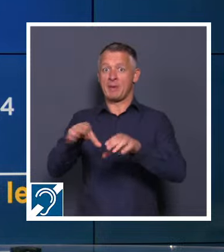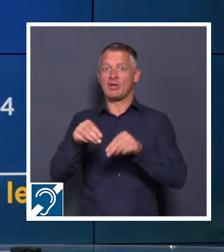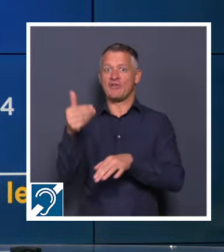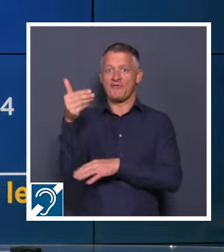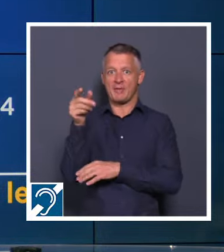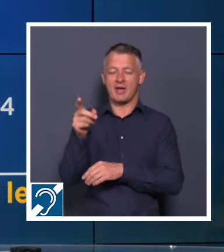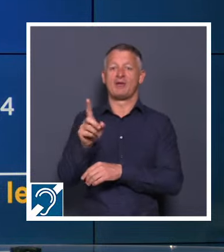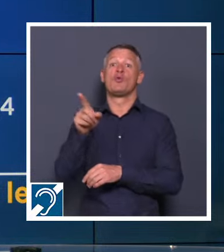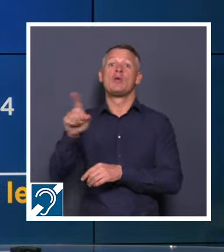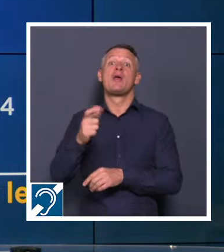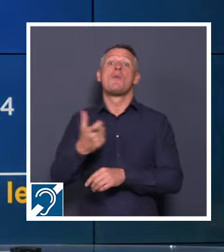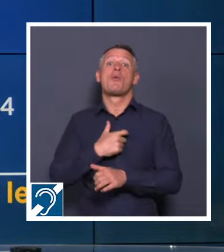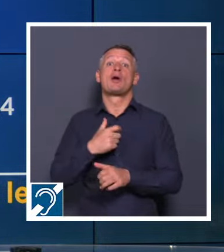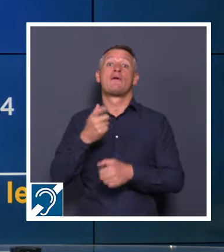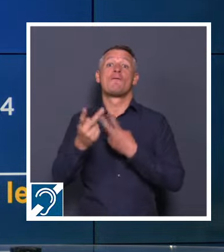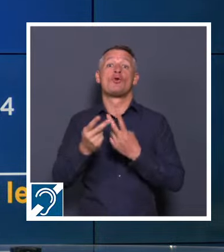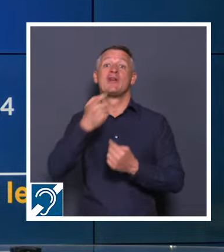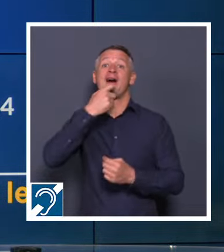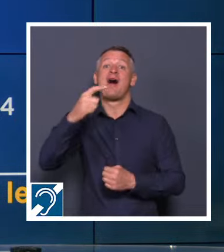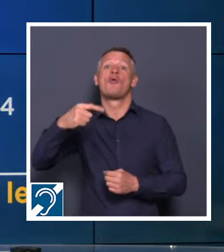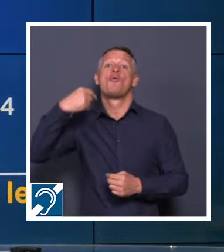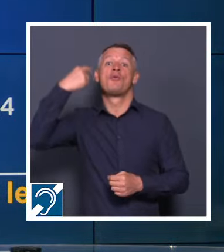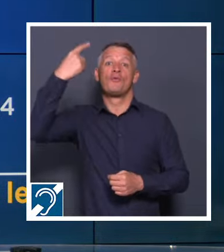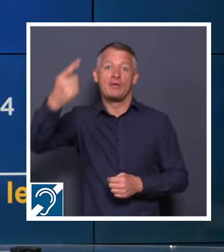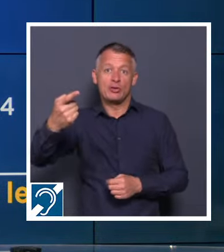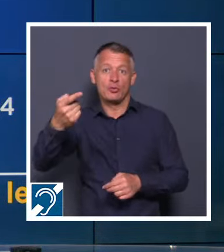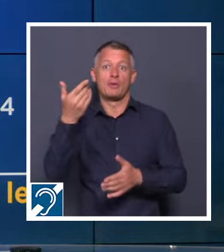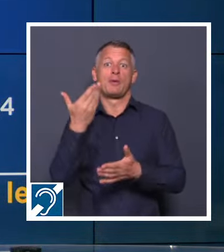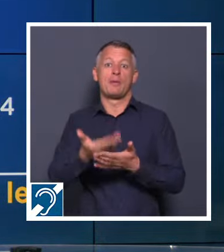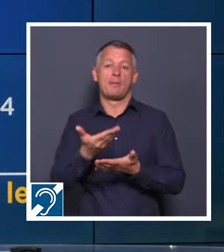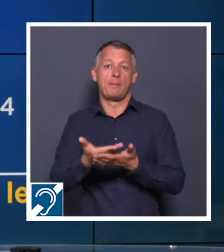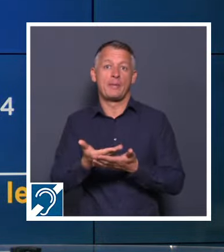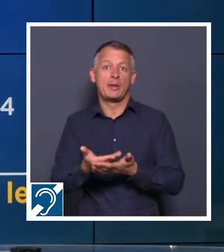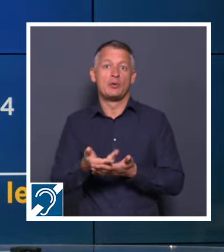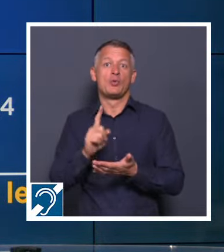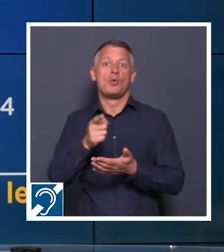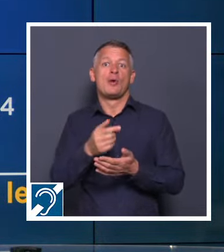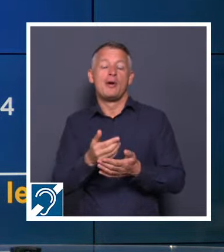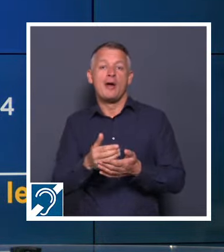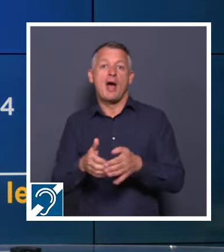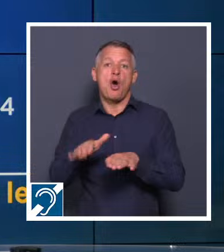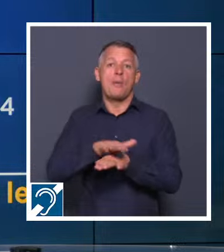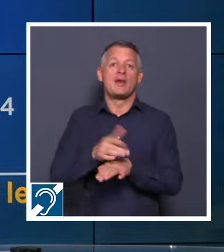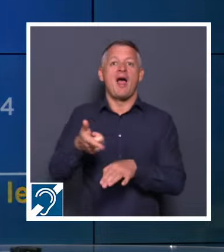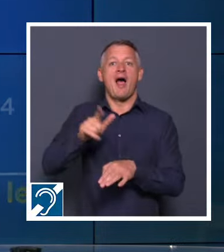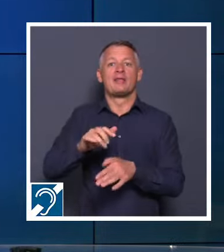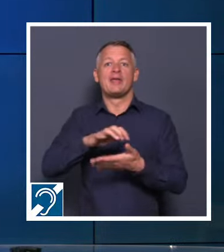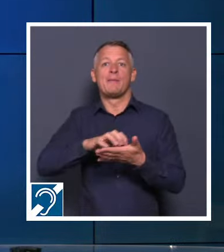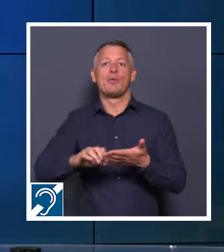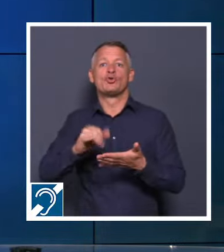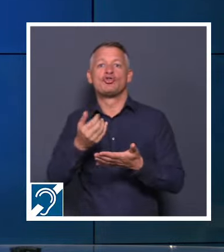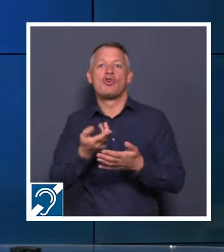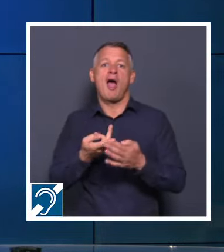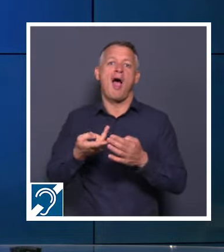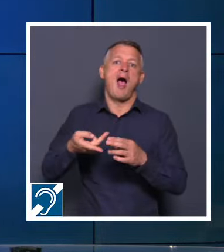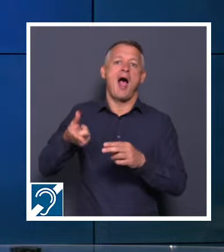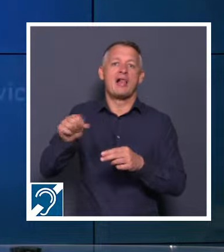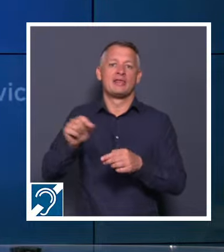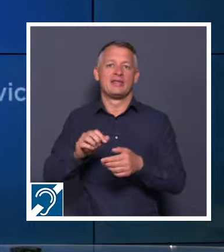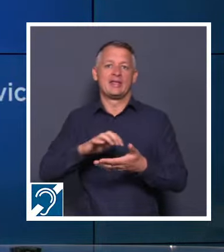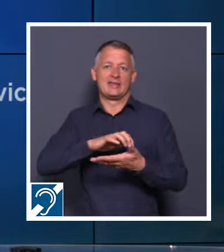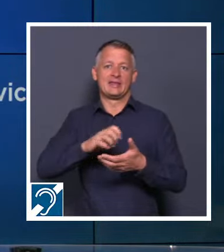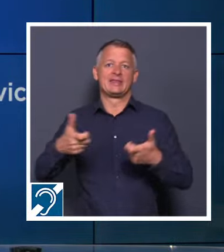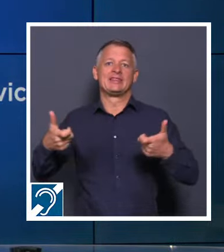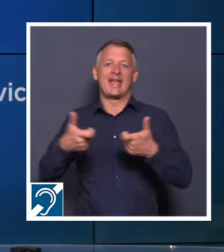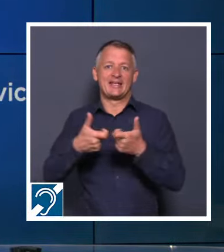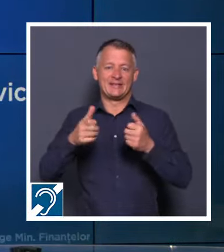bani pe care îi poate folosi anul viitor pentru compensarea cu alte impozite și taxe. Proiectul de lege pe care îl pregătește guvernul este mult